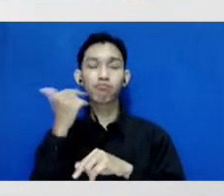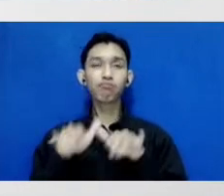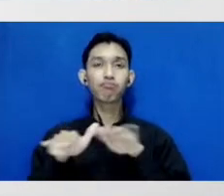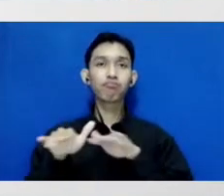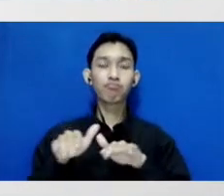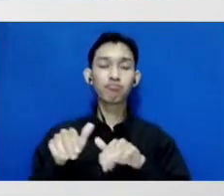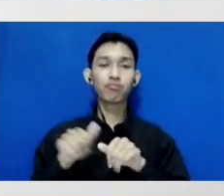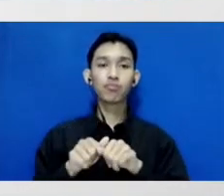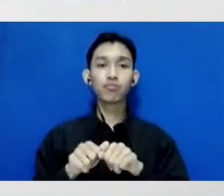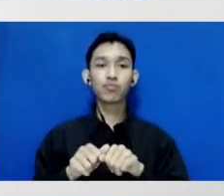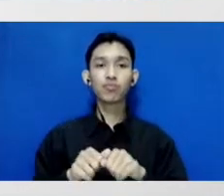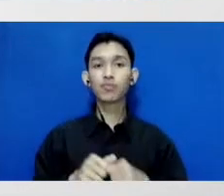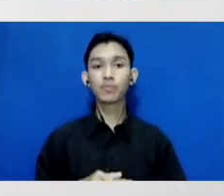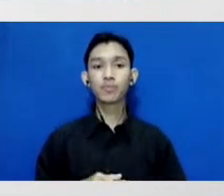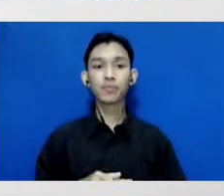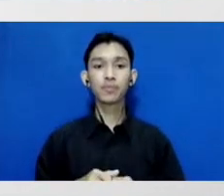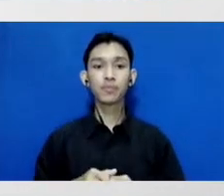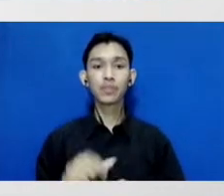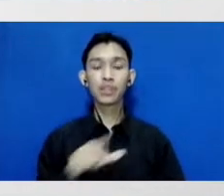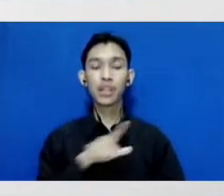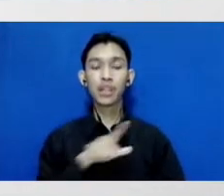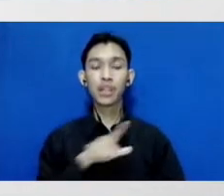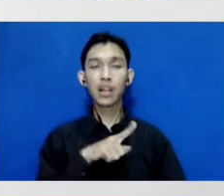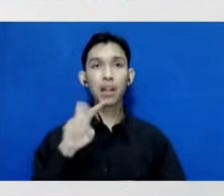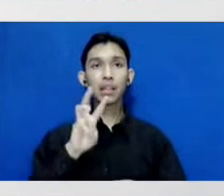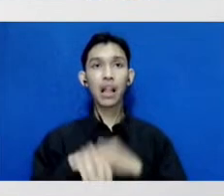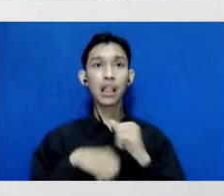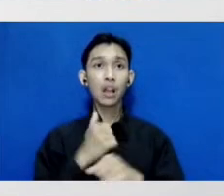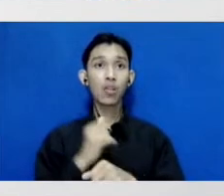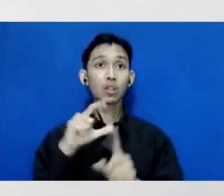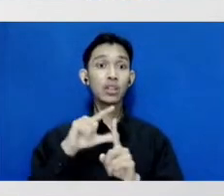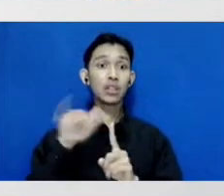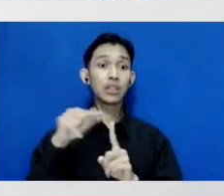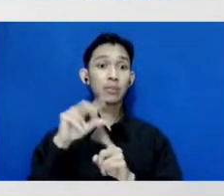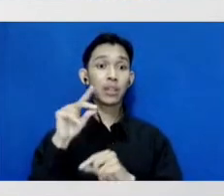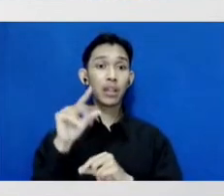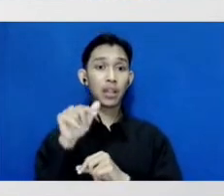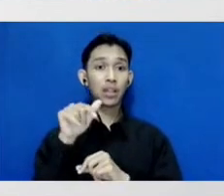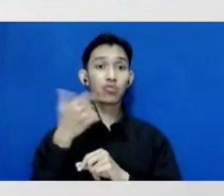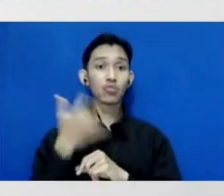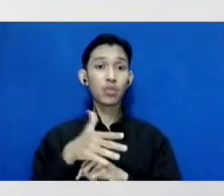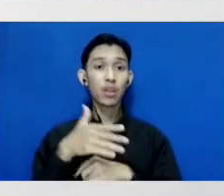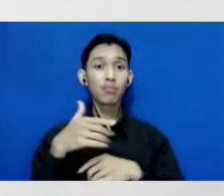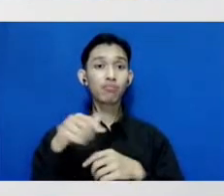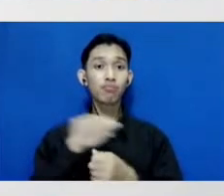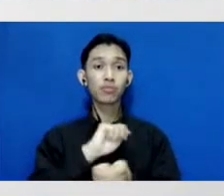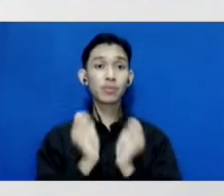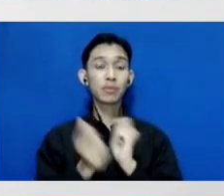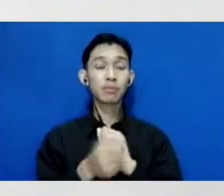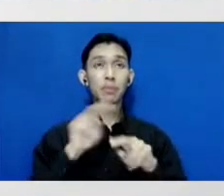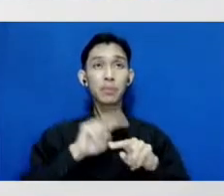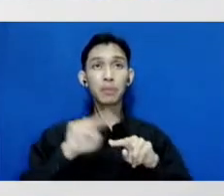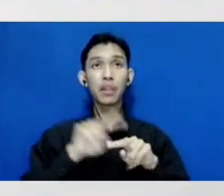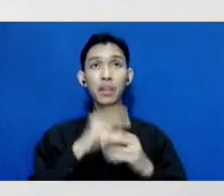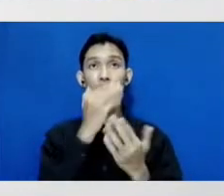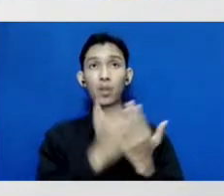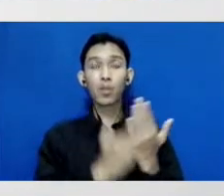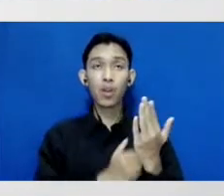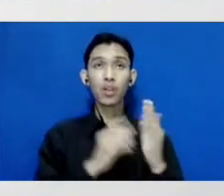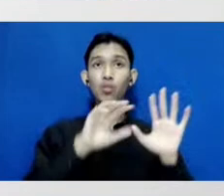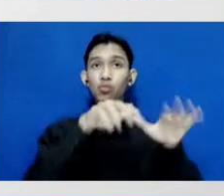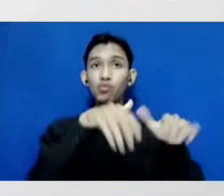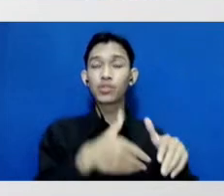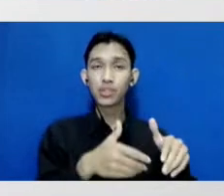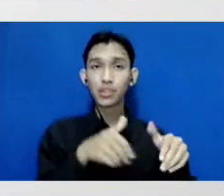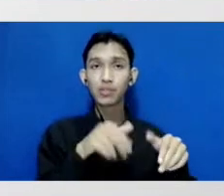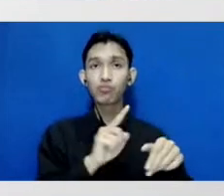selama 3 tahun, ternyata GDPR-nya telah menginspirasi banyak peraturan data protection di seluruh dunia, mulai dari